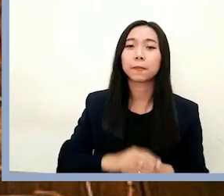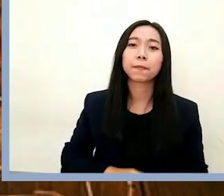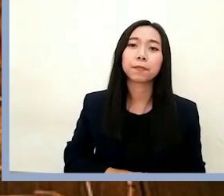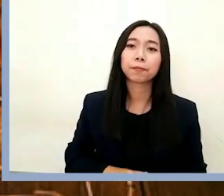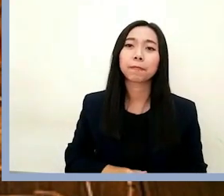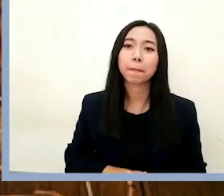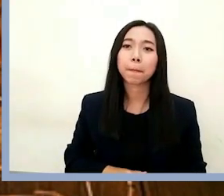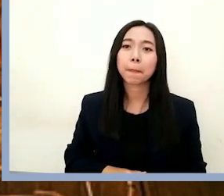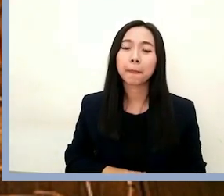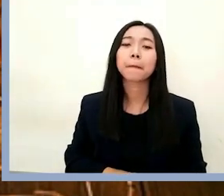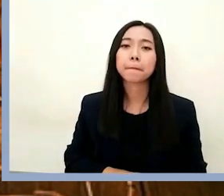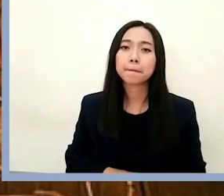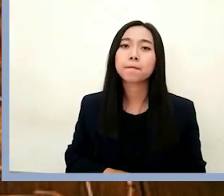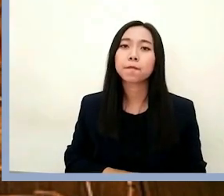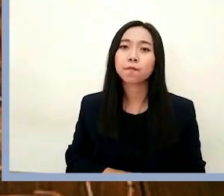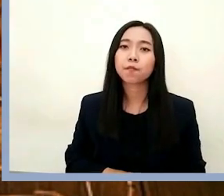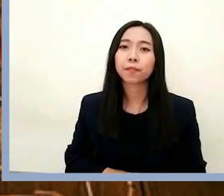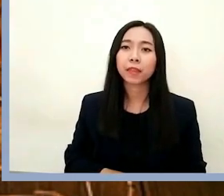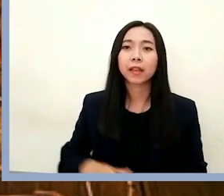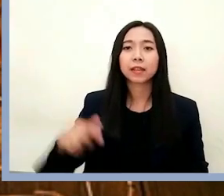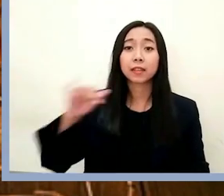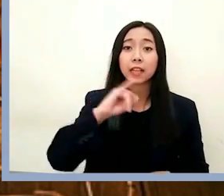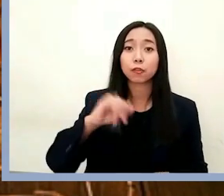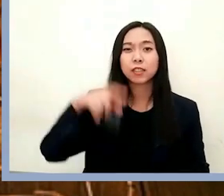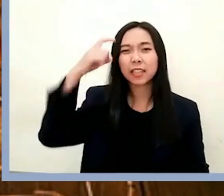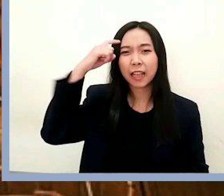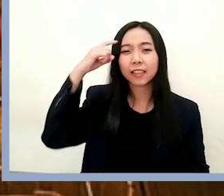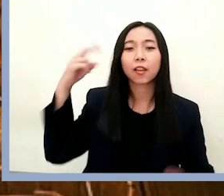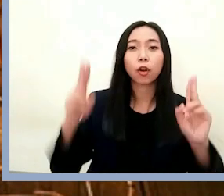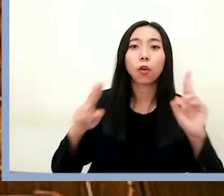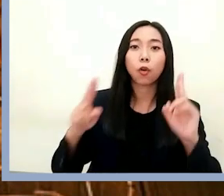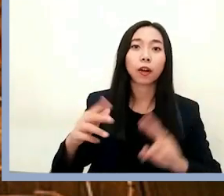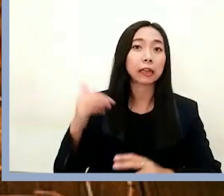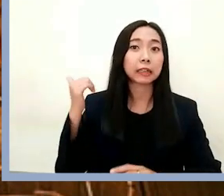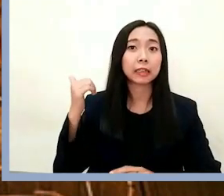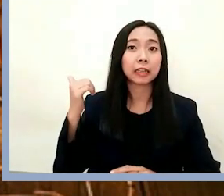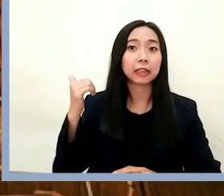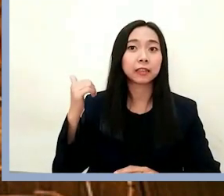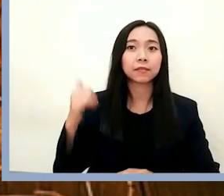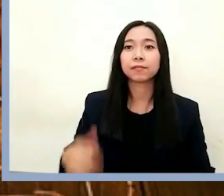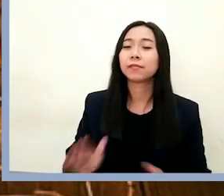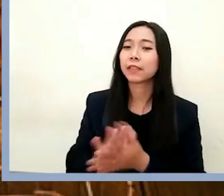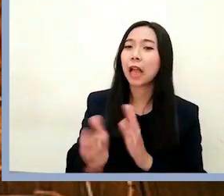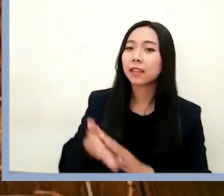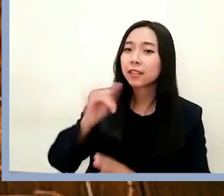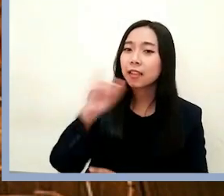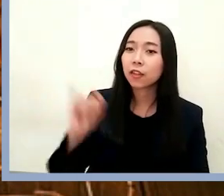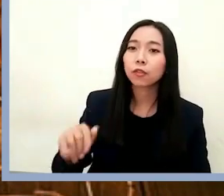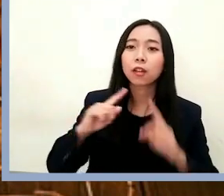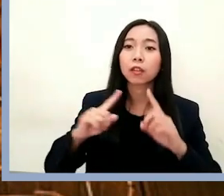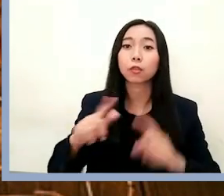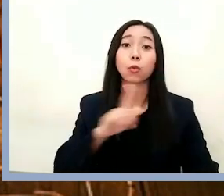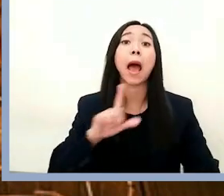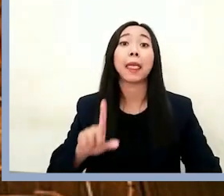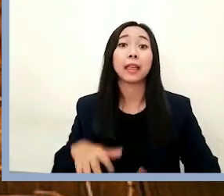pernah dirugikan karena itu sakit berkata Tuhan setengah dari